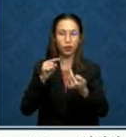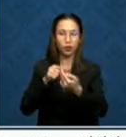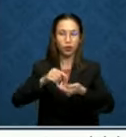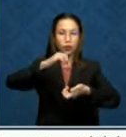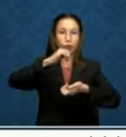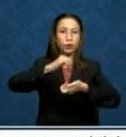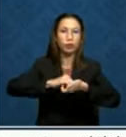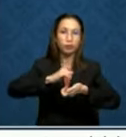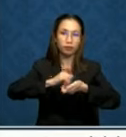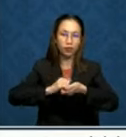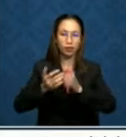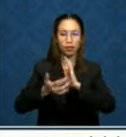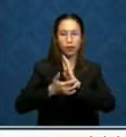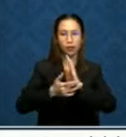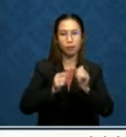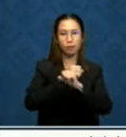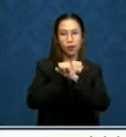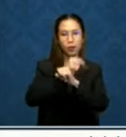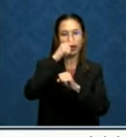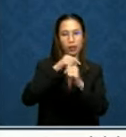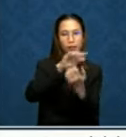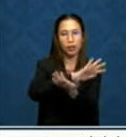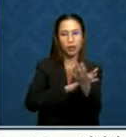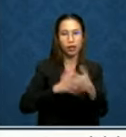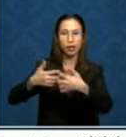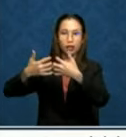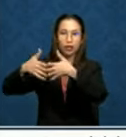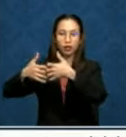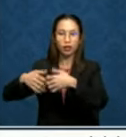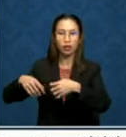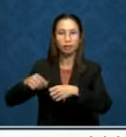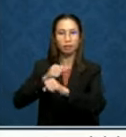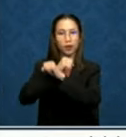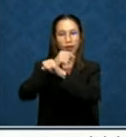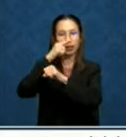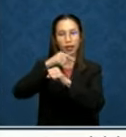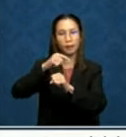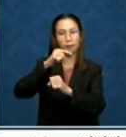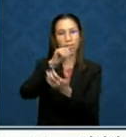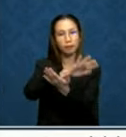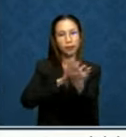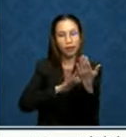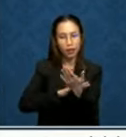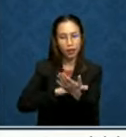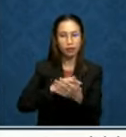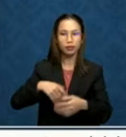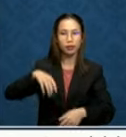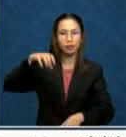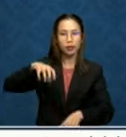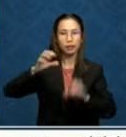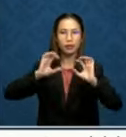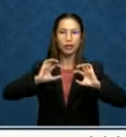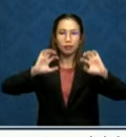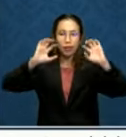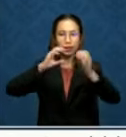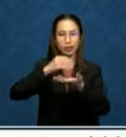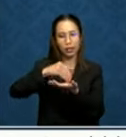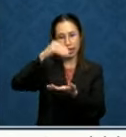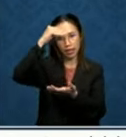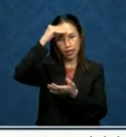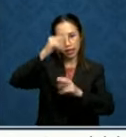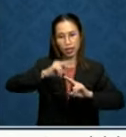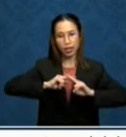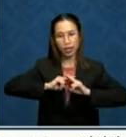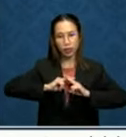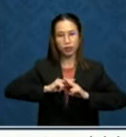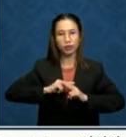มือด้านเทคโนโลยีป้องกันประเทศและอุตสาหกรรมป้องกันประเทศกับหน่วยงานของรัฐสถาบันการศึกษาและภาคเอกชนทั้งในและต่